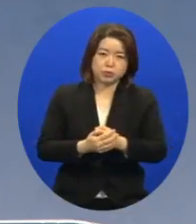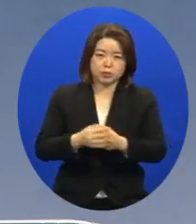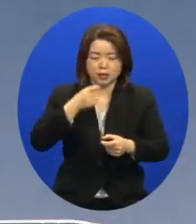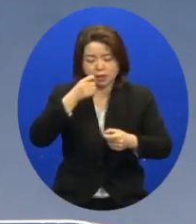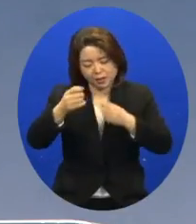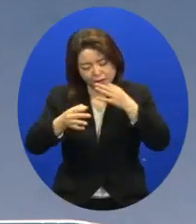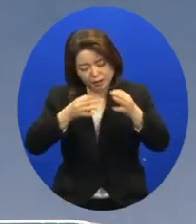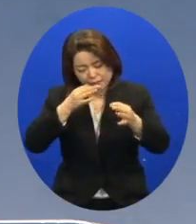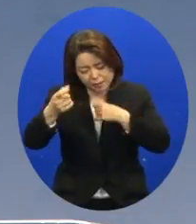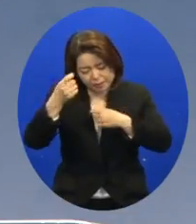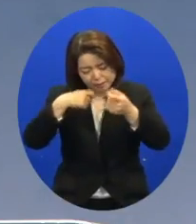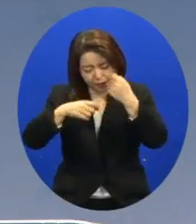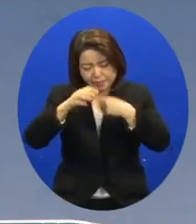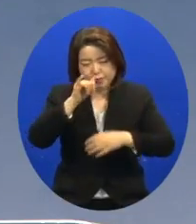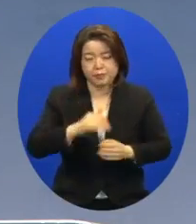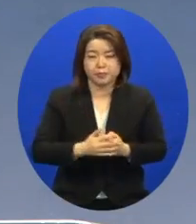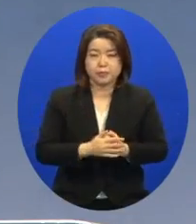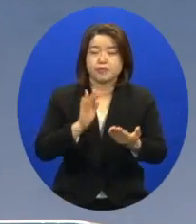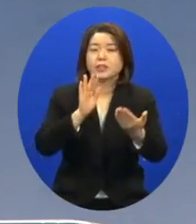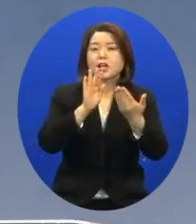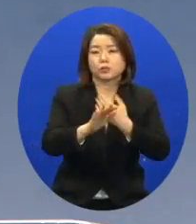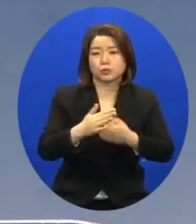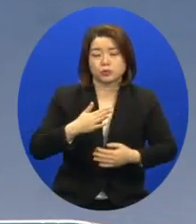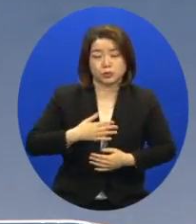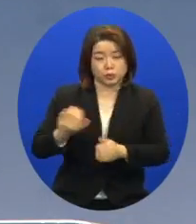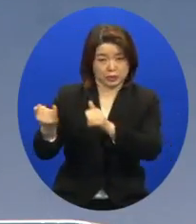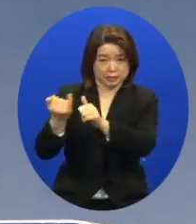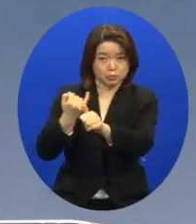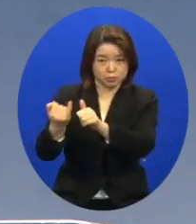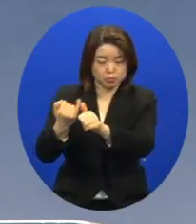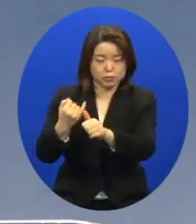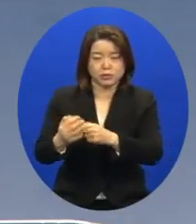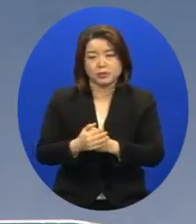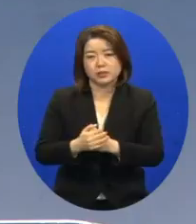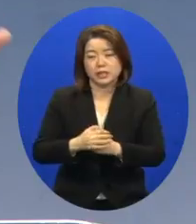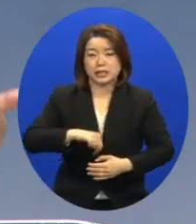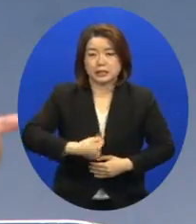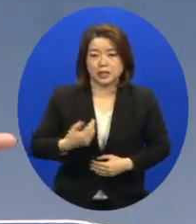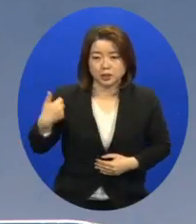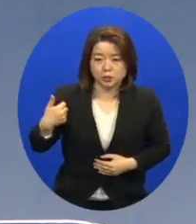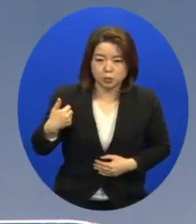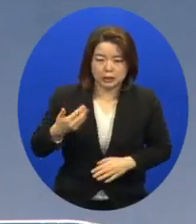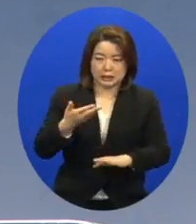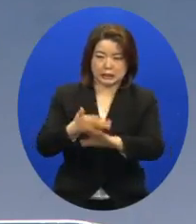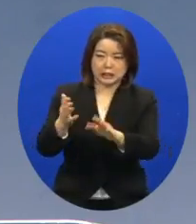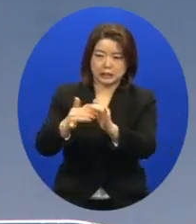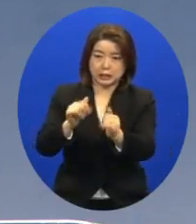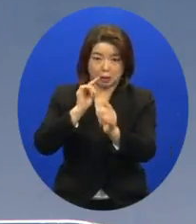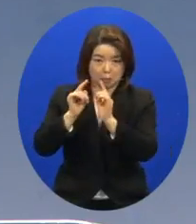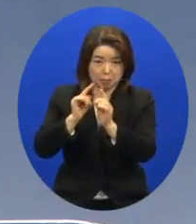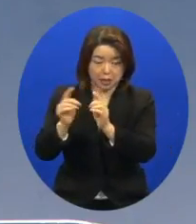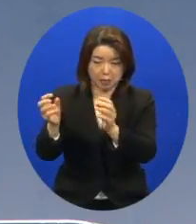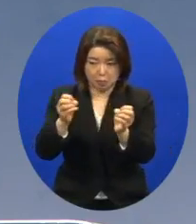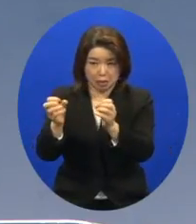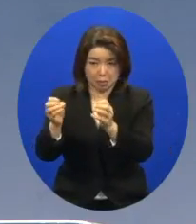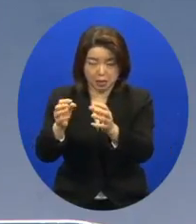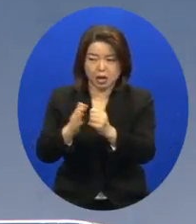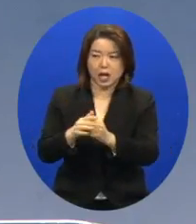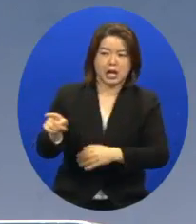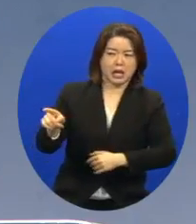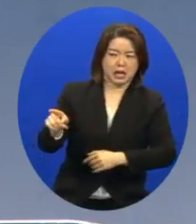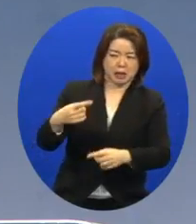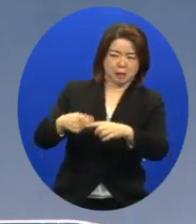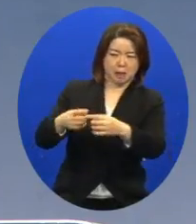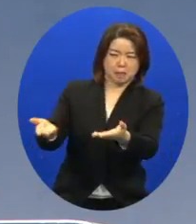했습니다 그 이후로 저희 부부는 자신도 모르게 남의 말을 할 때마다 서로 당신 판단